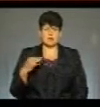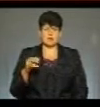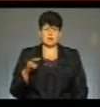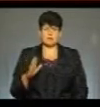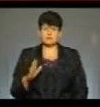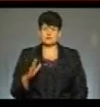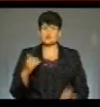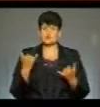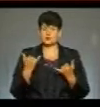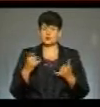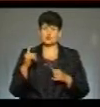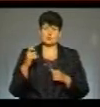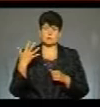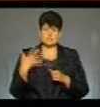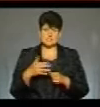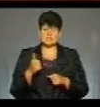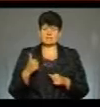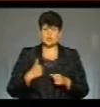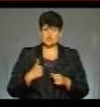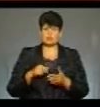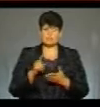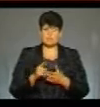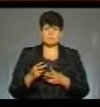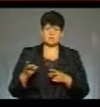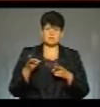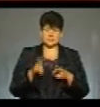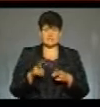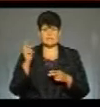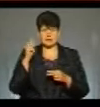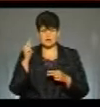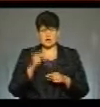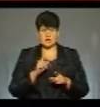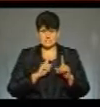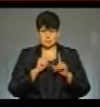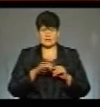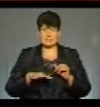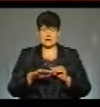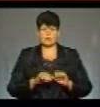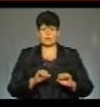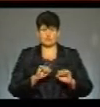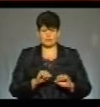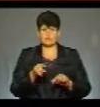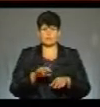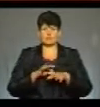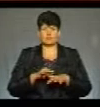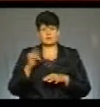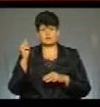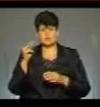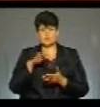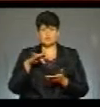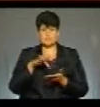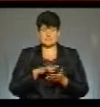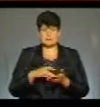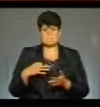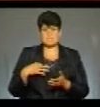Сьогодні 150 військовозобов'язаних прибули на навчальні збори з територіальної оборони. Вони відбуваються в навчальному центрі в